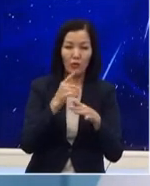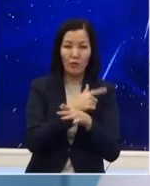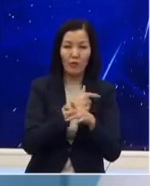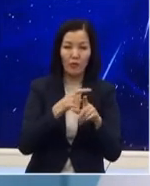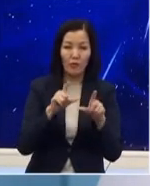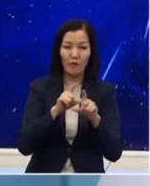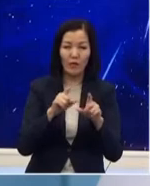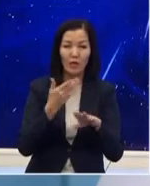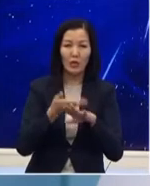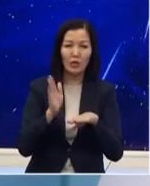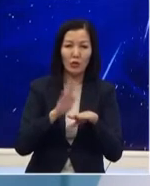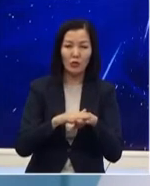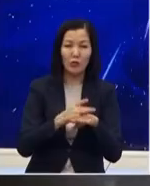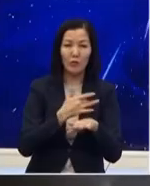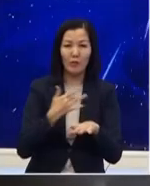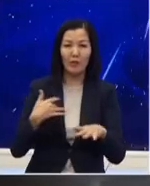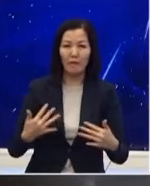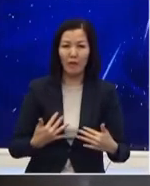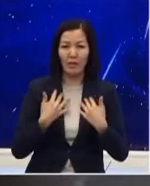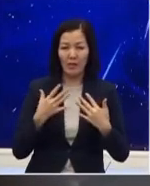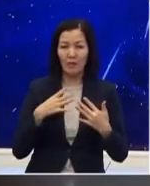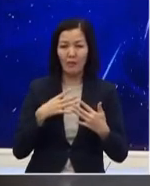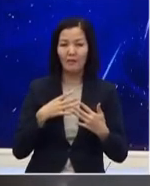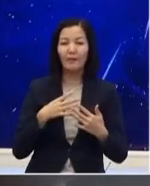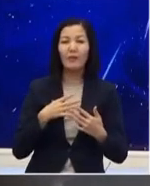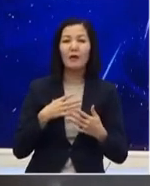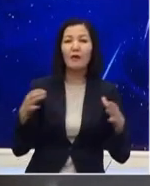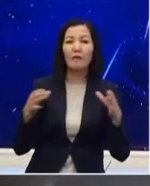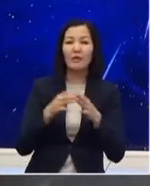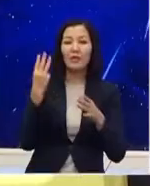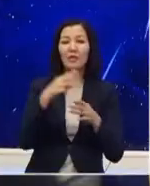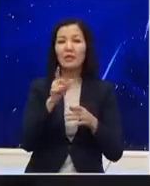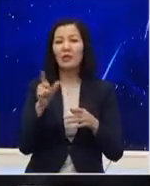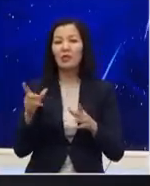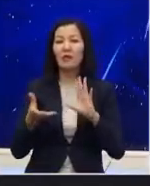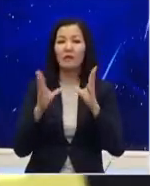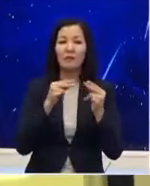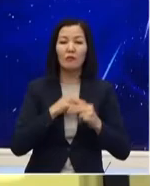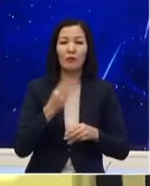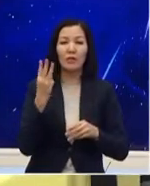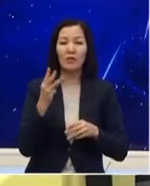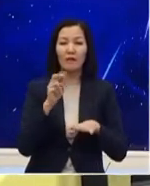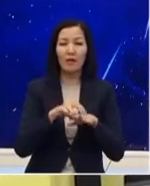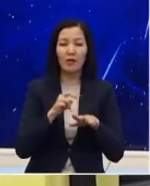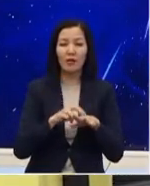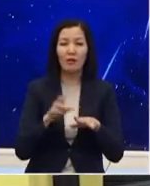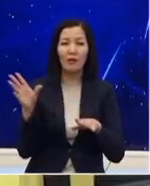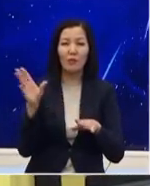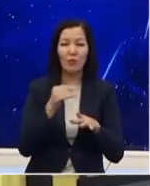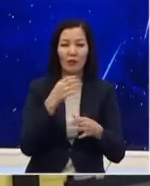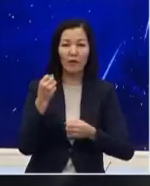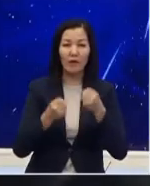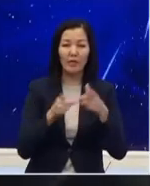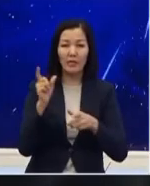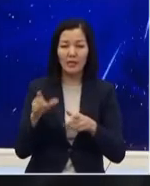больницу больных с тяжелыми пневмониями. В отделении санавиации трудятся 30 человек, 6 врачей, 12 фельдшеров и столько же водителей. В